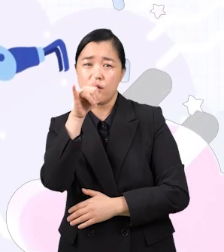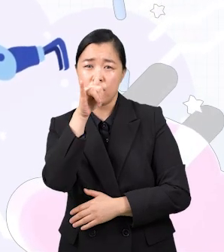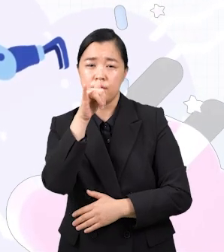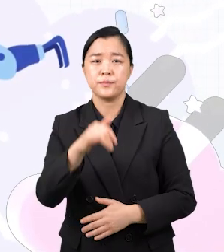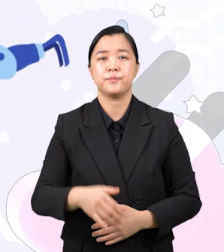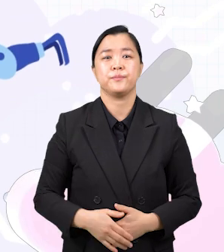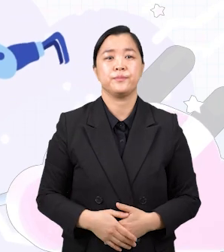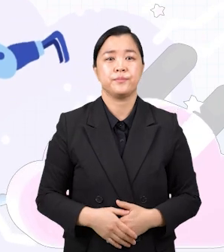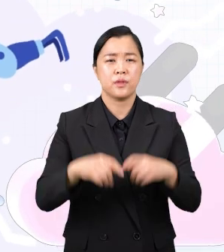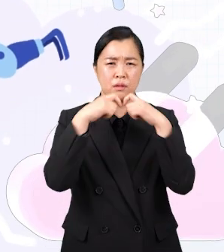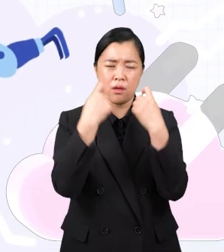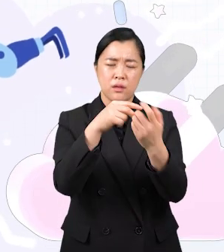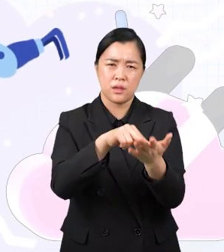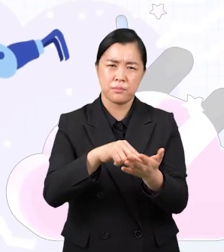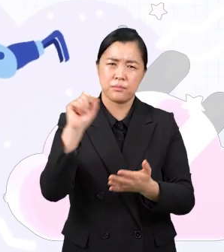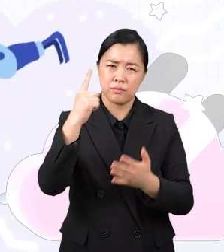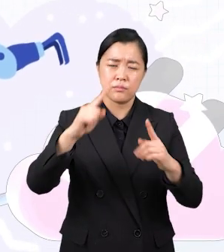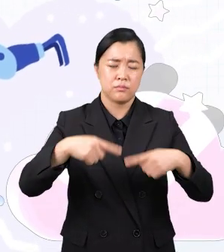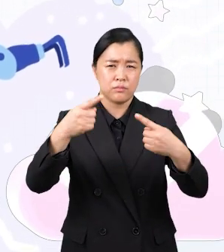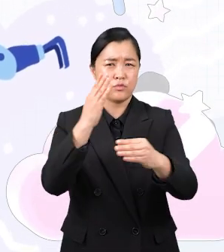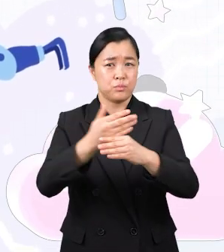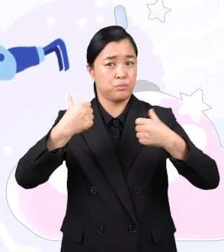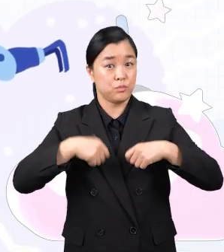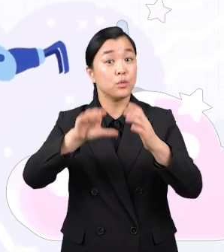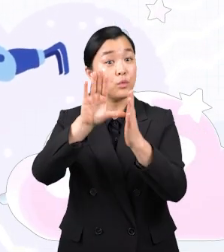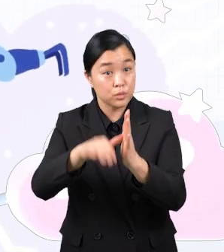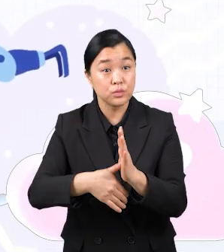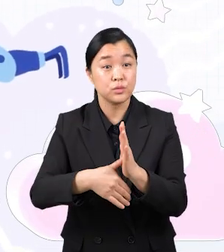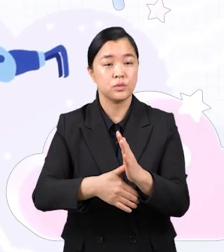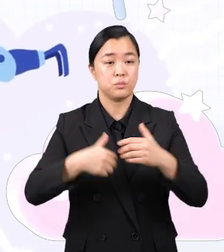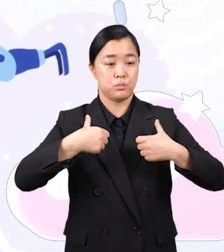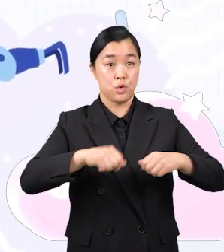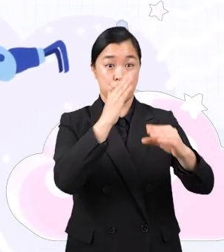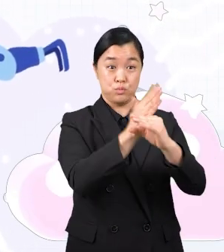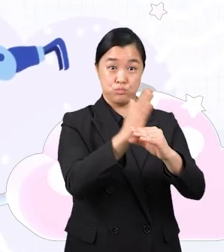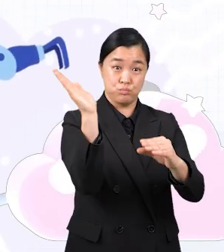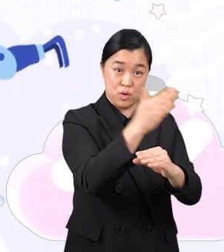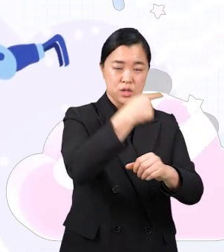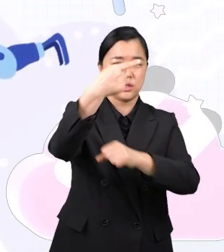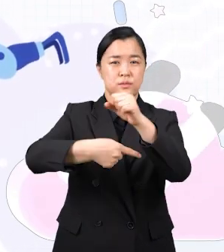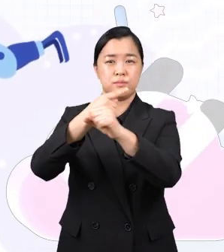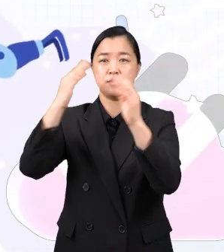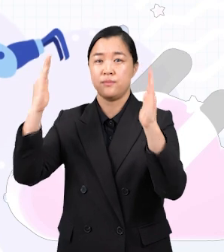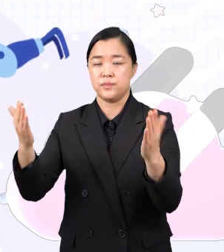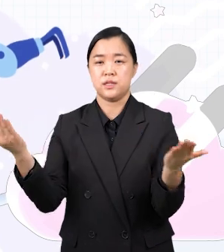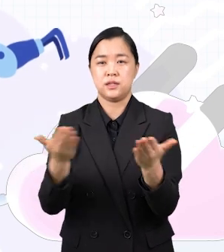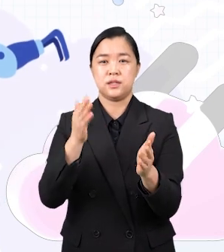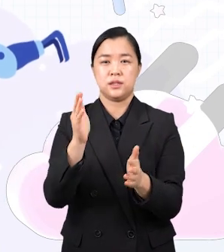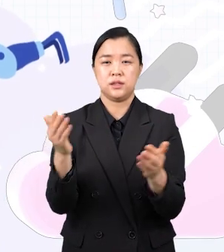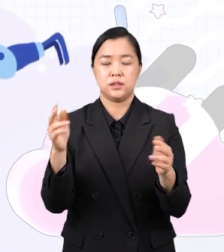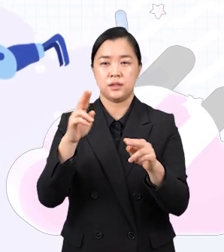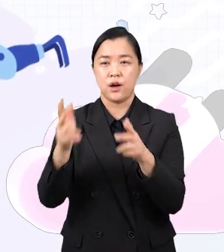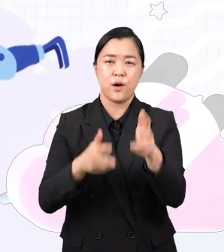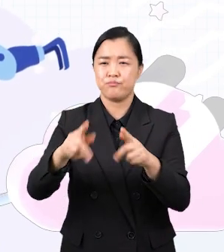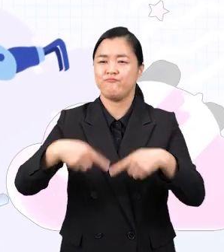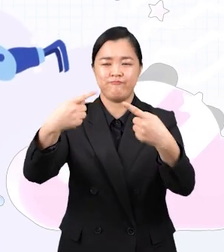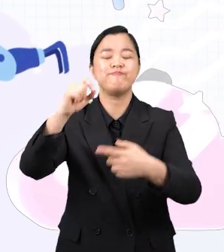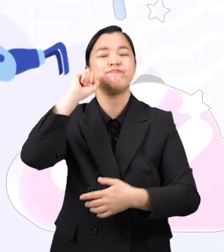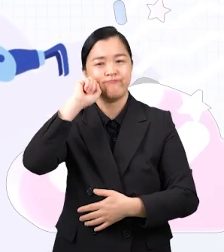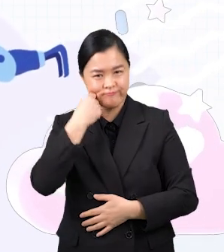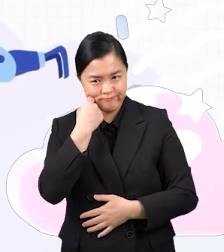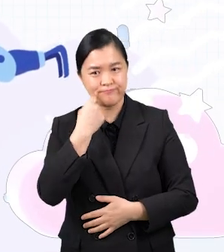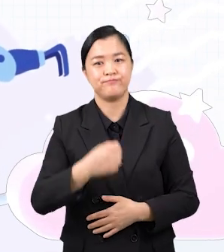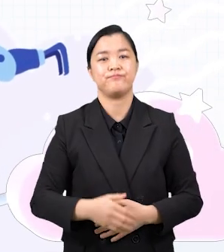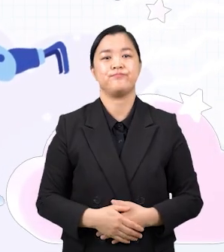하는 경우가 있습니다. 아래의 사유로 인해 참여가 중단된 경우 중단 시점으로부터 이후 1년간 장애인 일자리